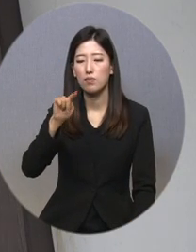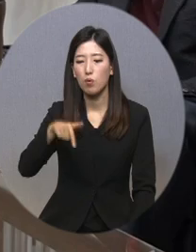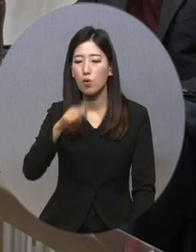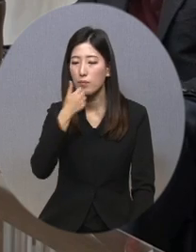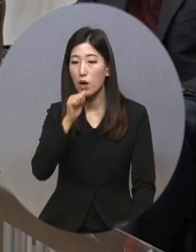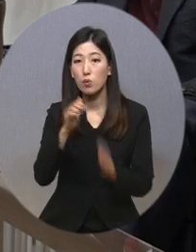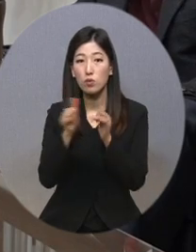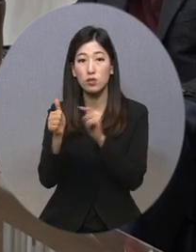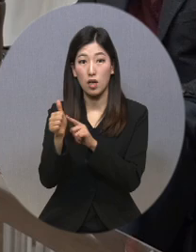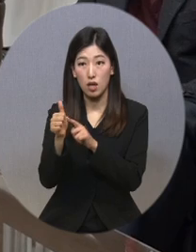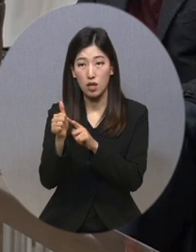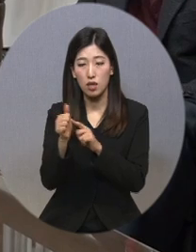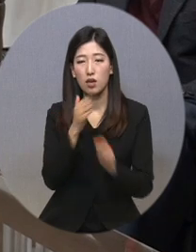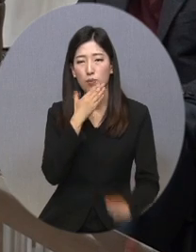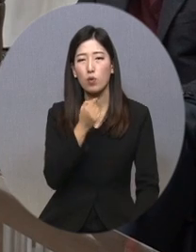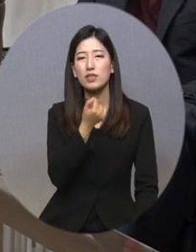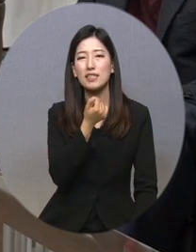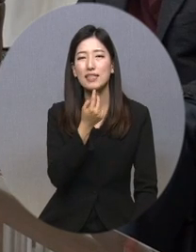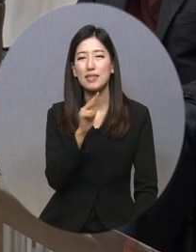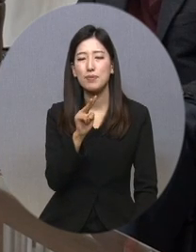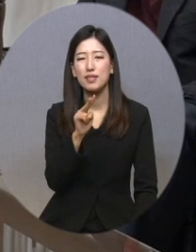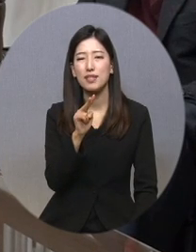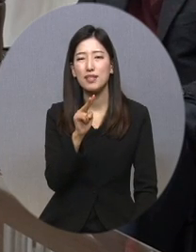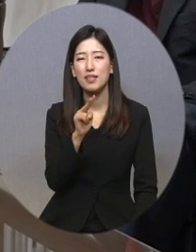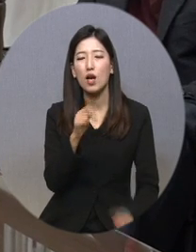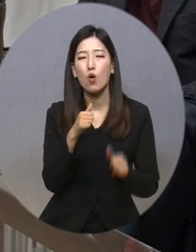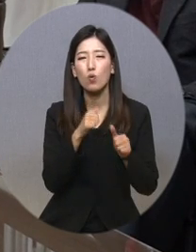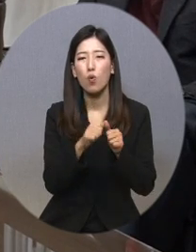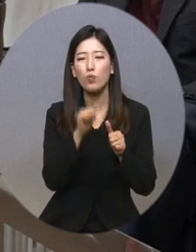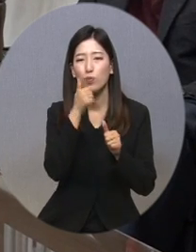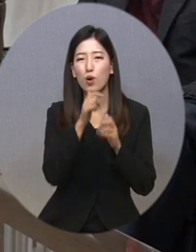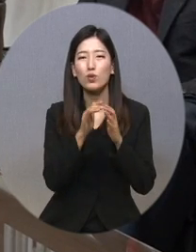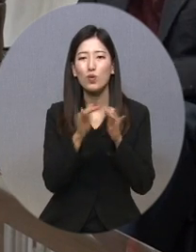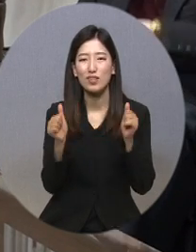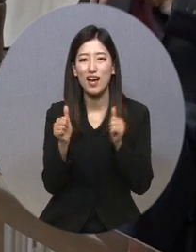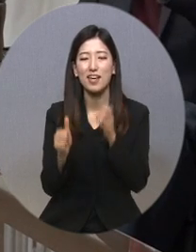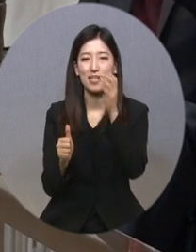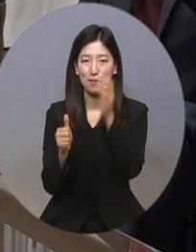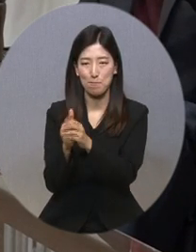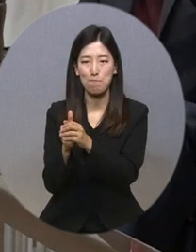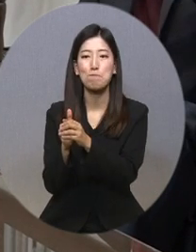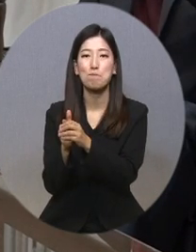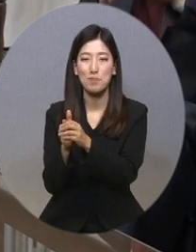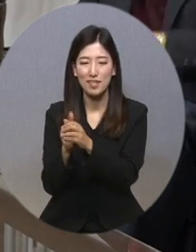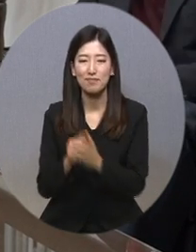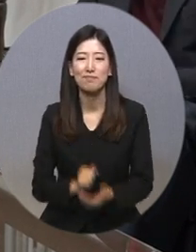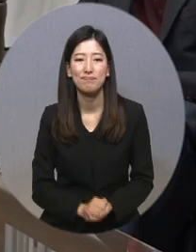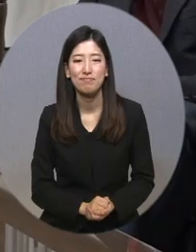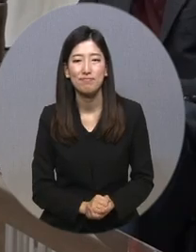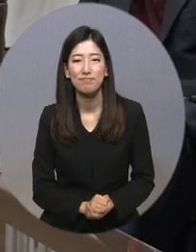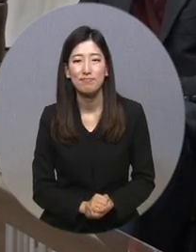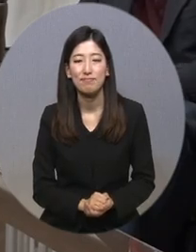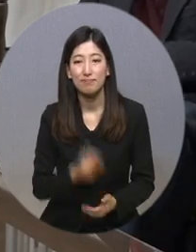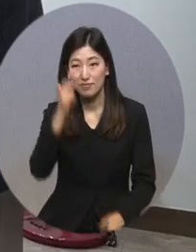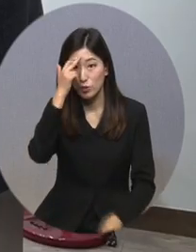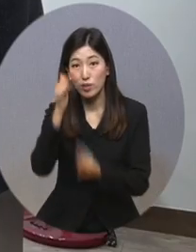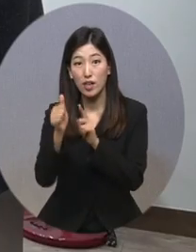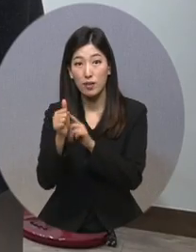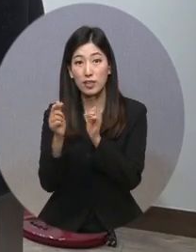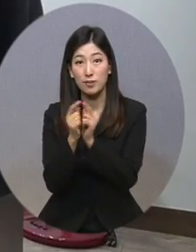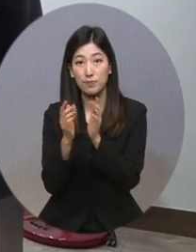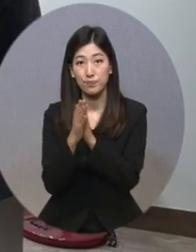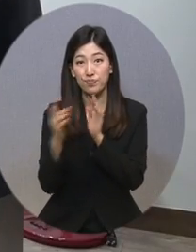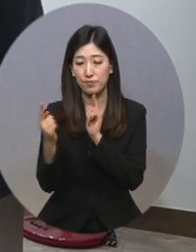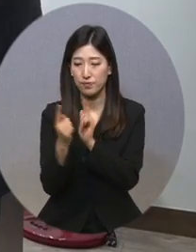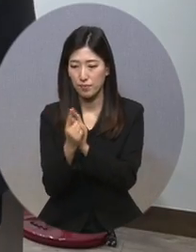진행되었습니다. 복지TV 충남방송에서 주최한 이날 위촉식은 최칠원 사장을 대표로 최진복 변호사를